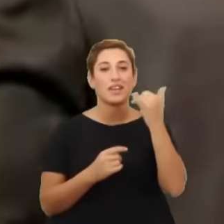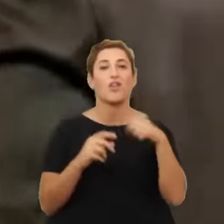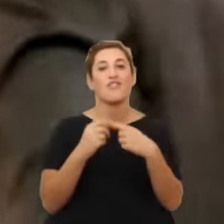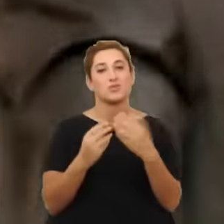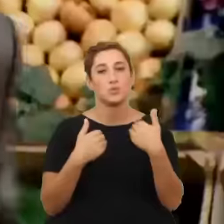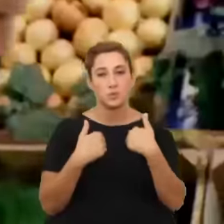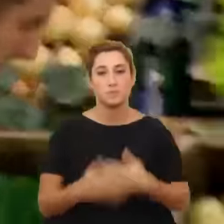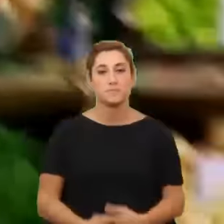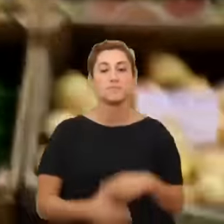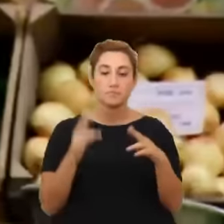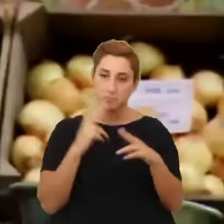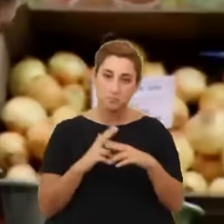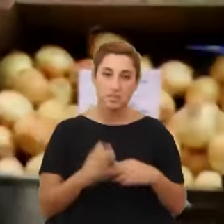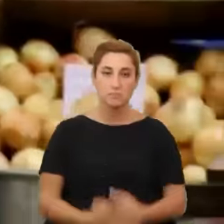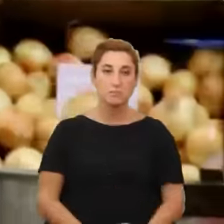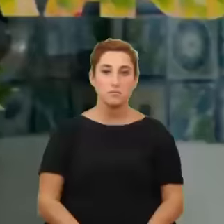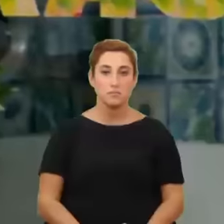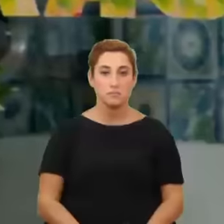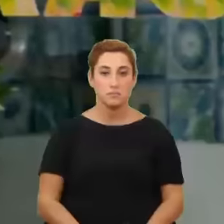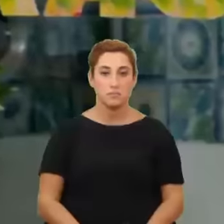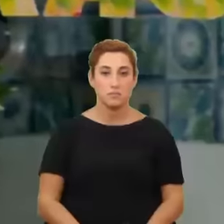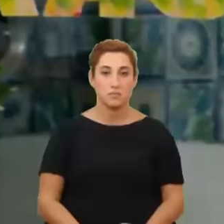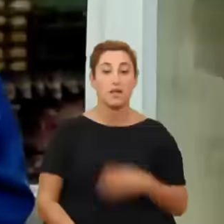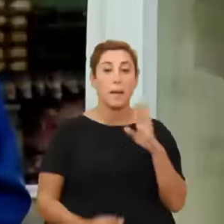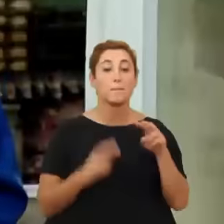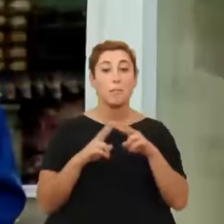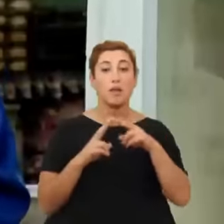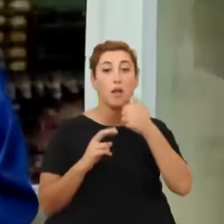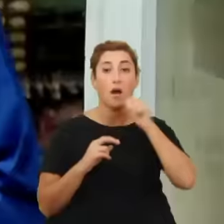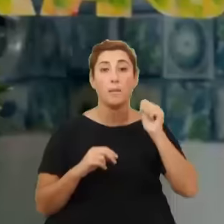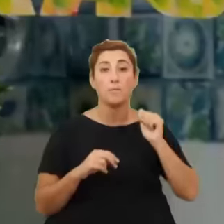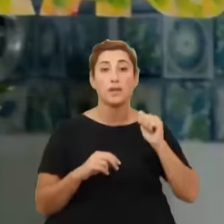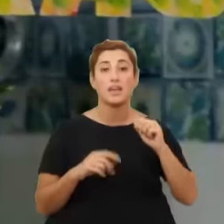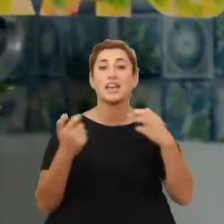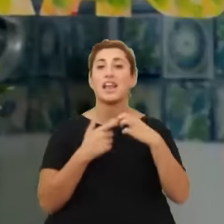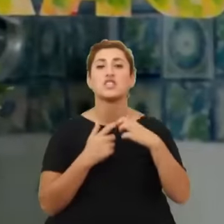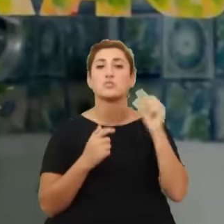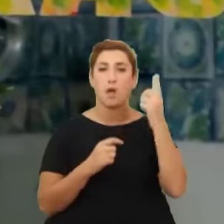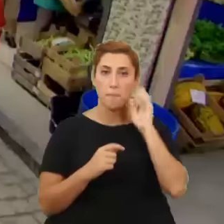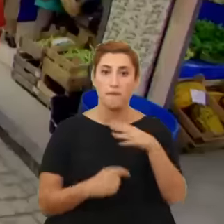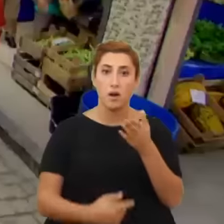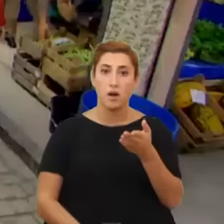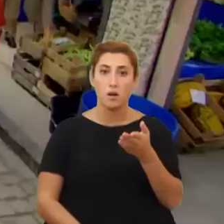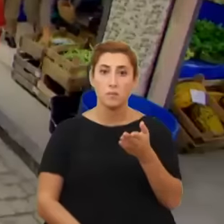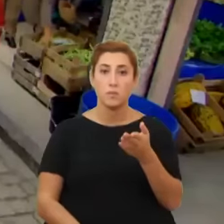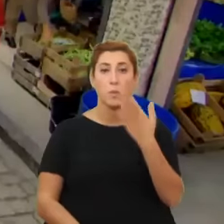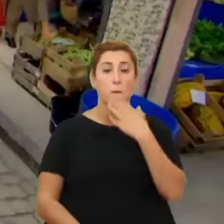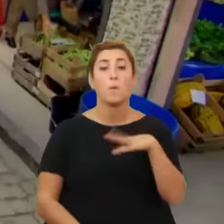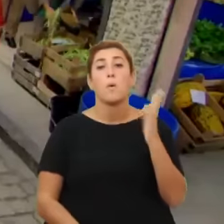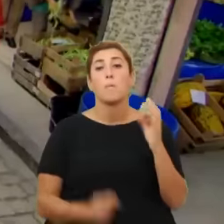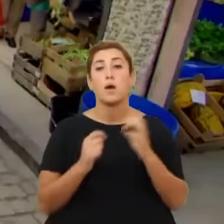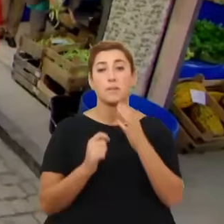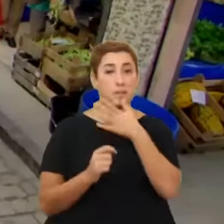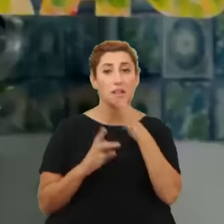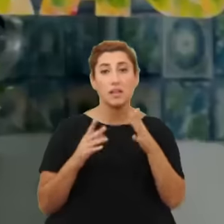kilo fasulye alayım. Hemen. Ya Mehmet abi, Recep Usta'nın haberin var mı ya? Yok be